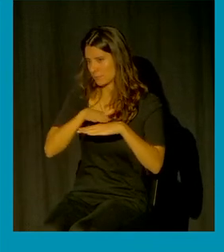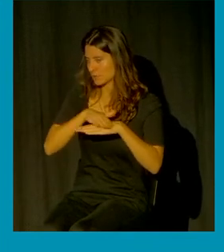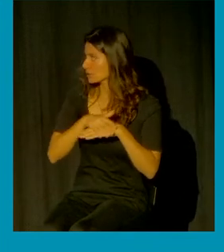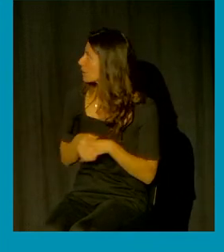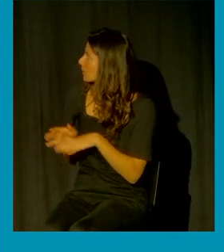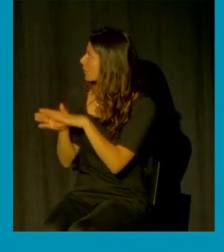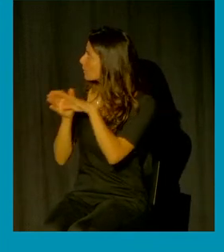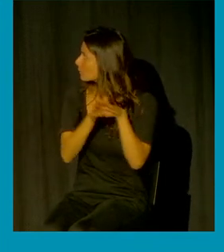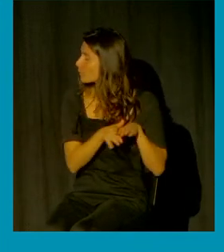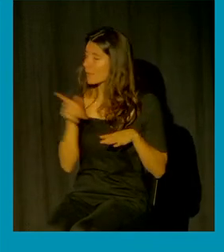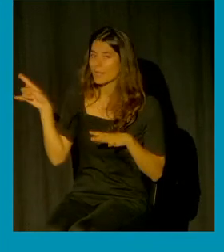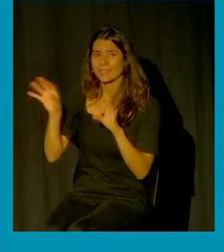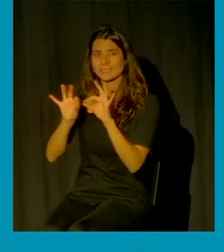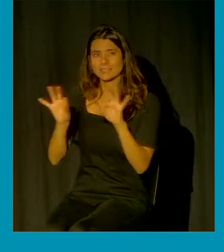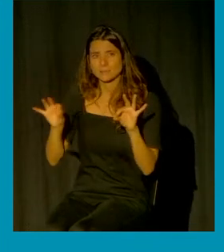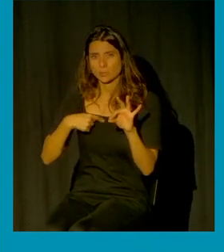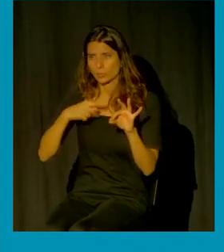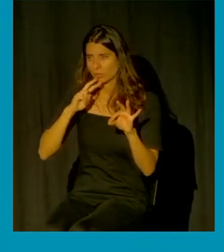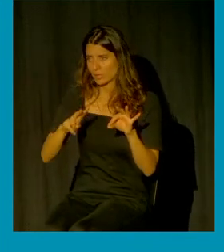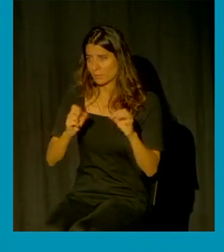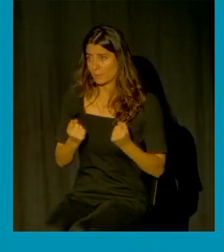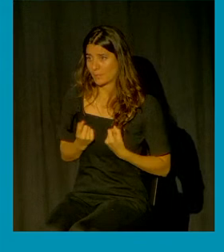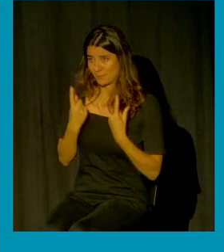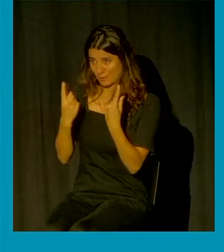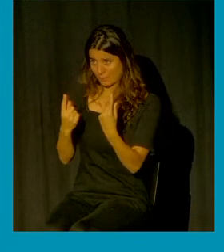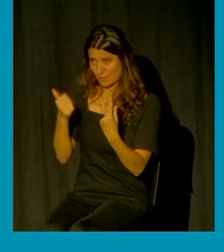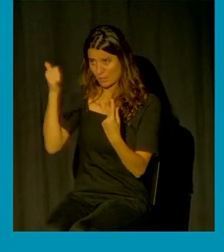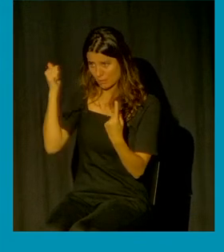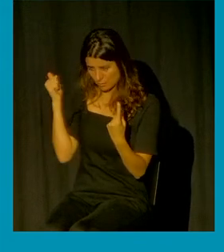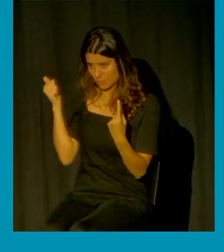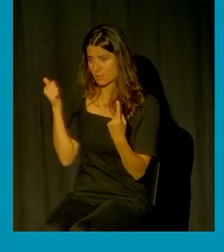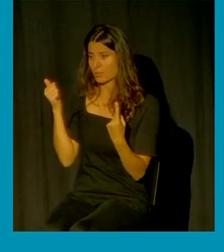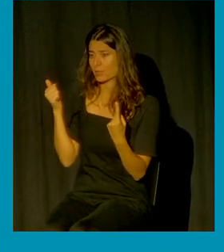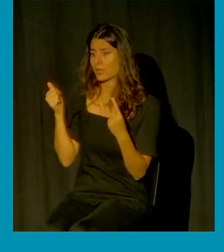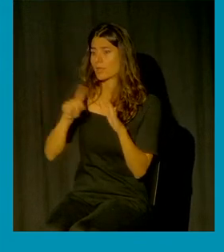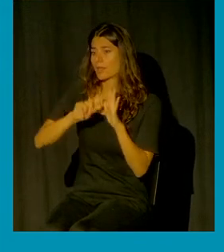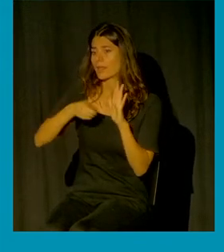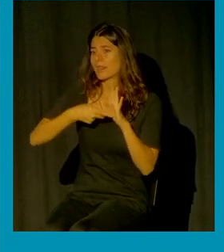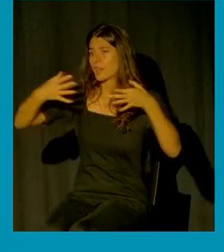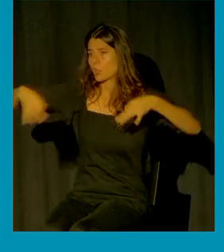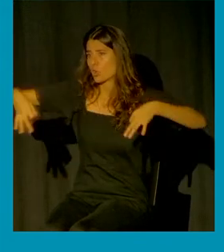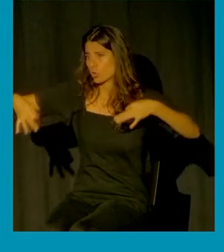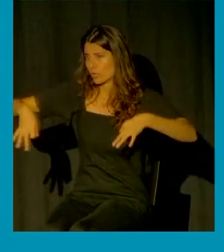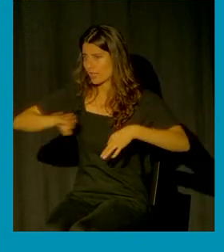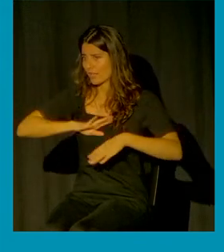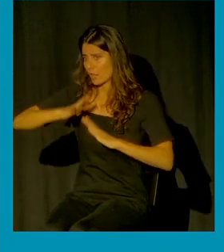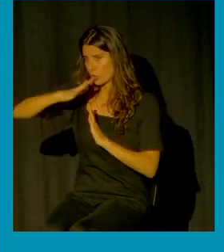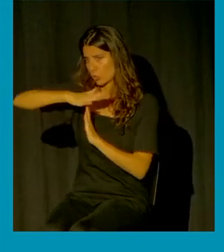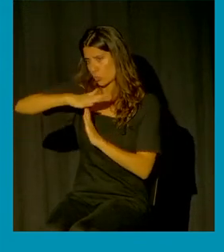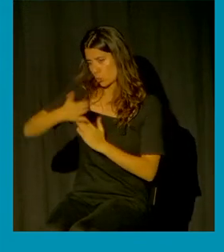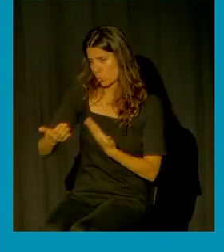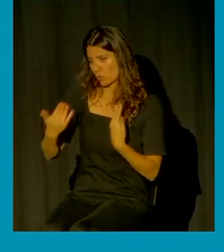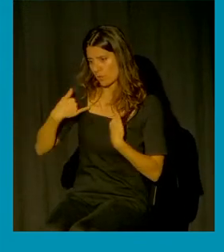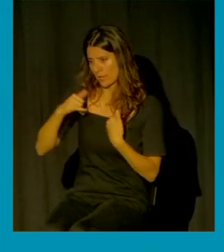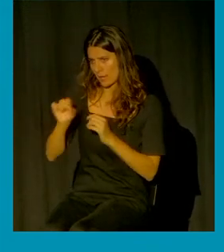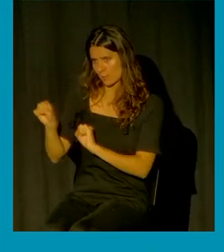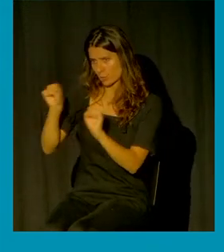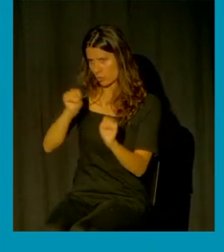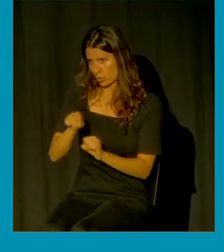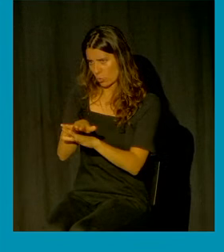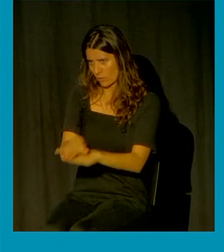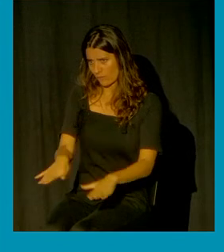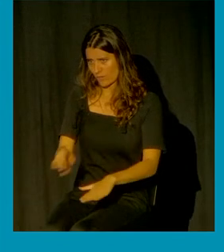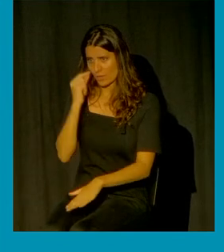senzillament dir que per primera vegada aquesta llei orgànica de tutela i de protecció de la infància i l'adolescència